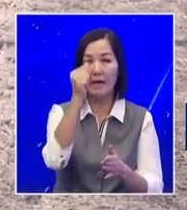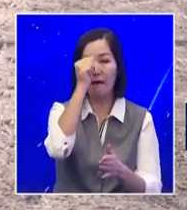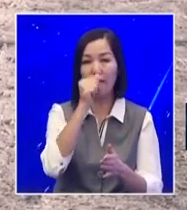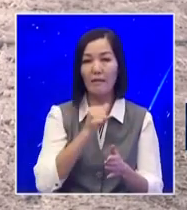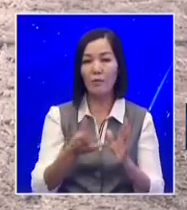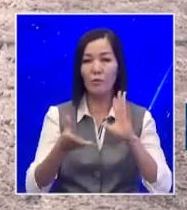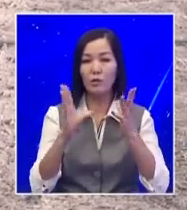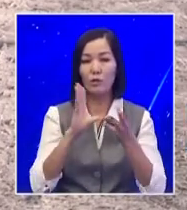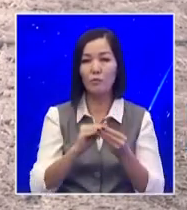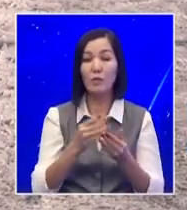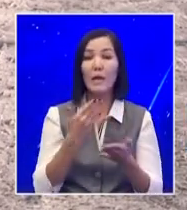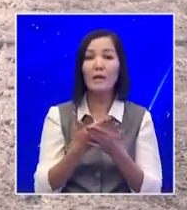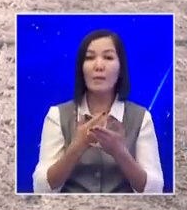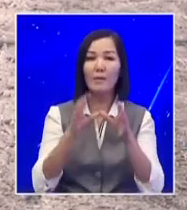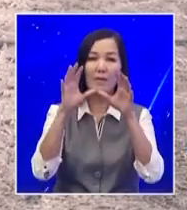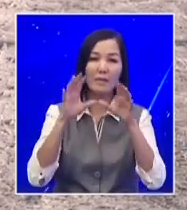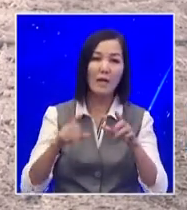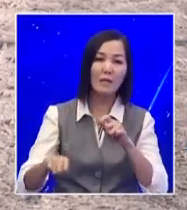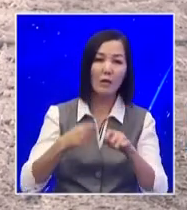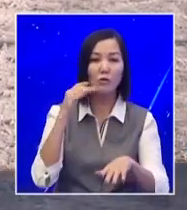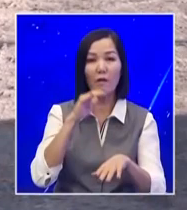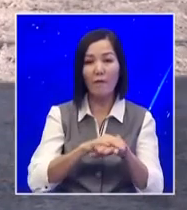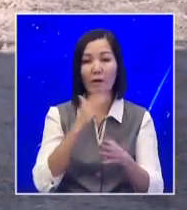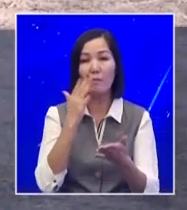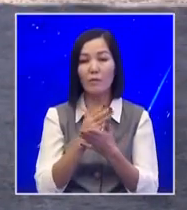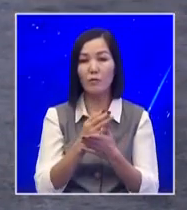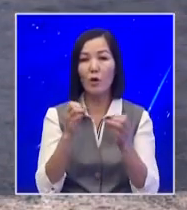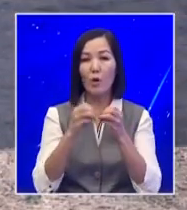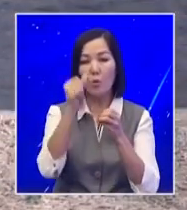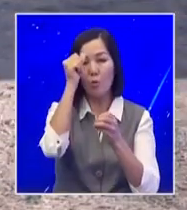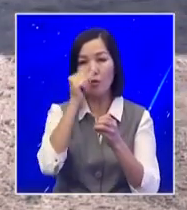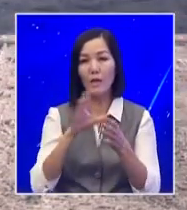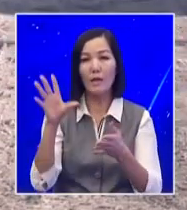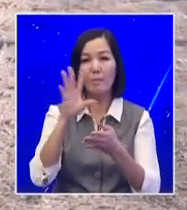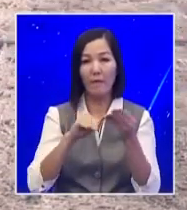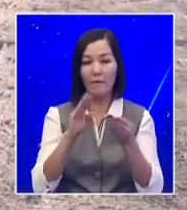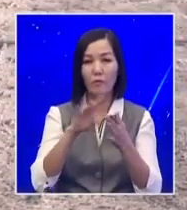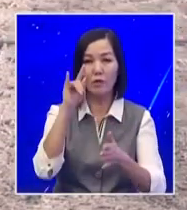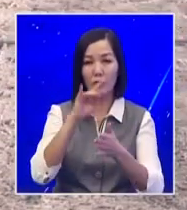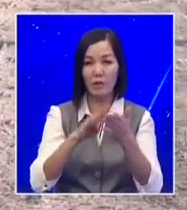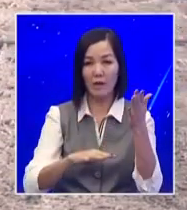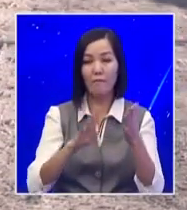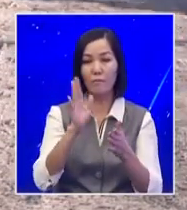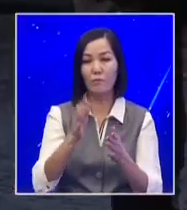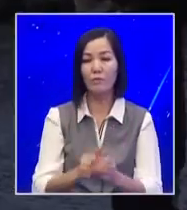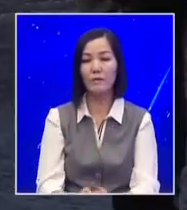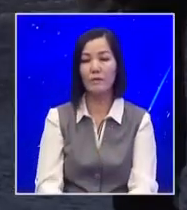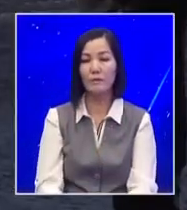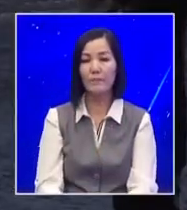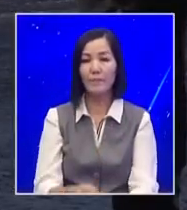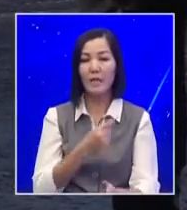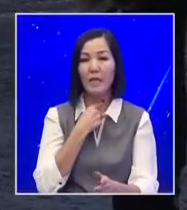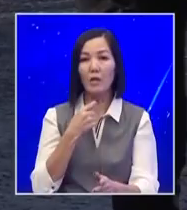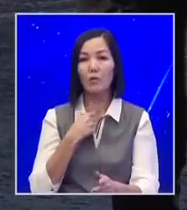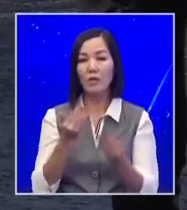көрсеткіш көлемінде. Егер заң бұзушылық қайталанған жағдайда 10 айлық есептік көрсеткіш көлемінде айыппұл төлеуі тиіс.